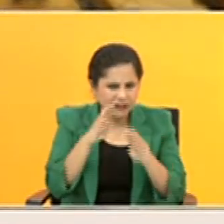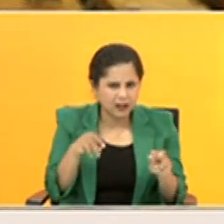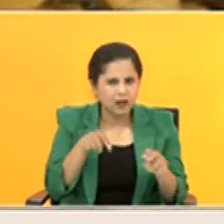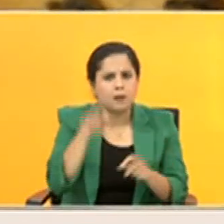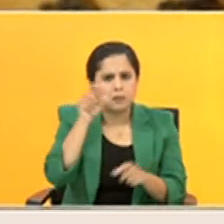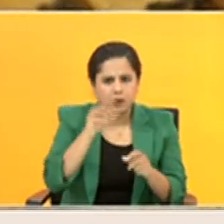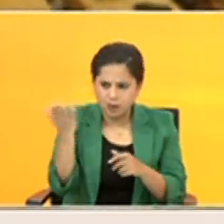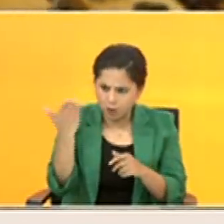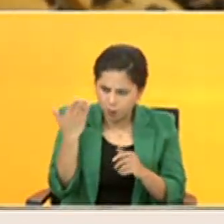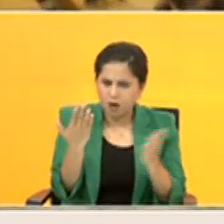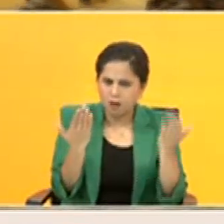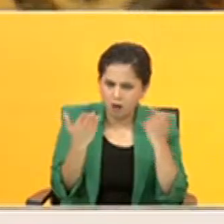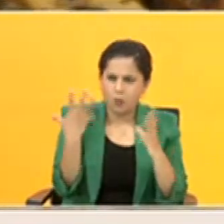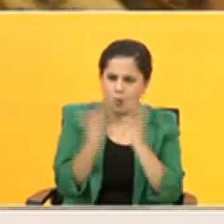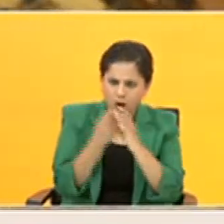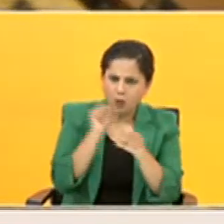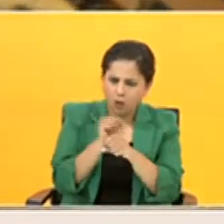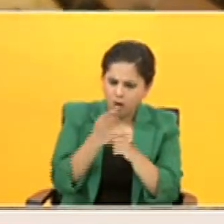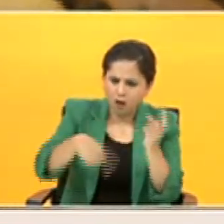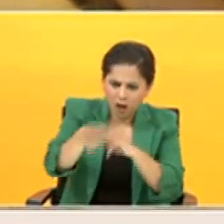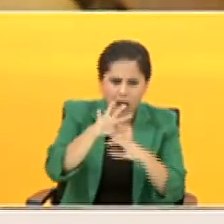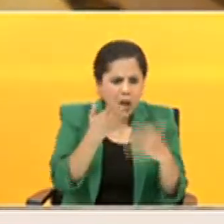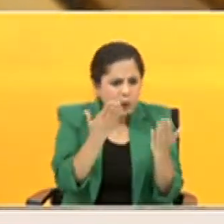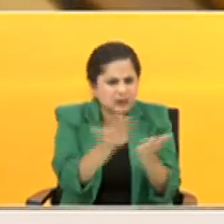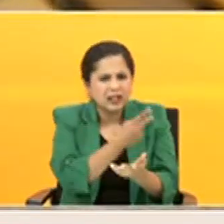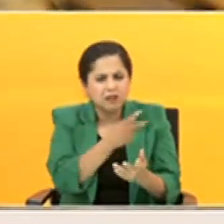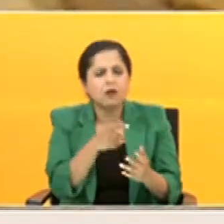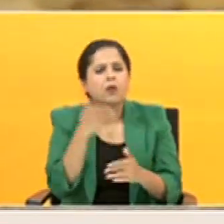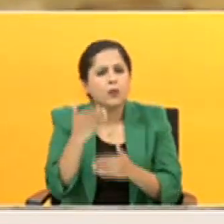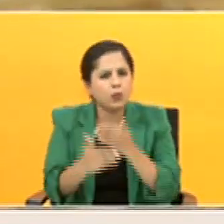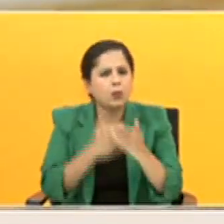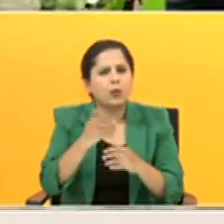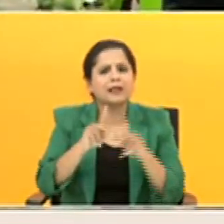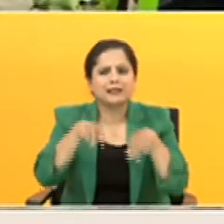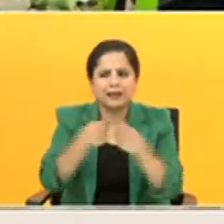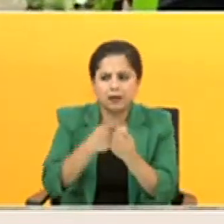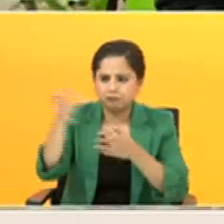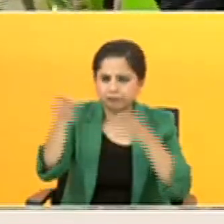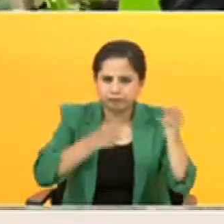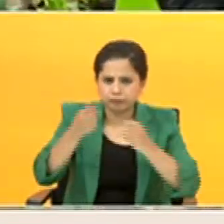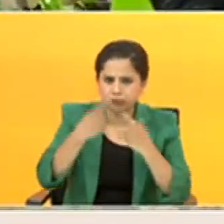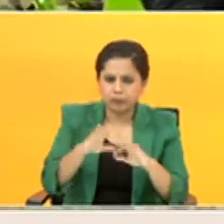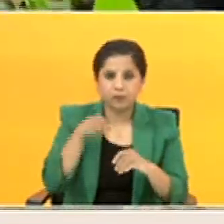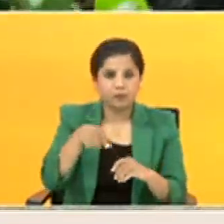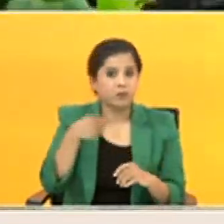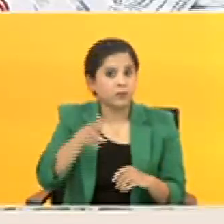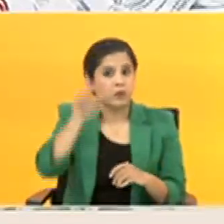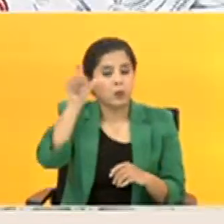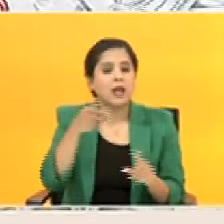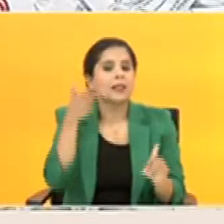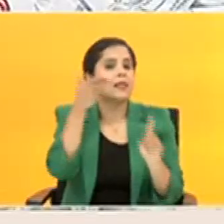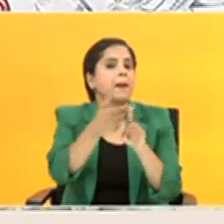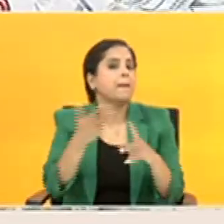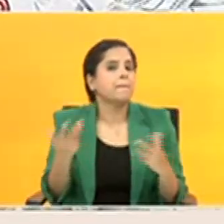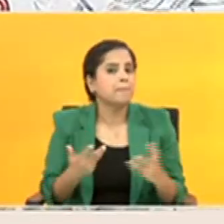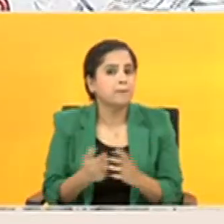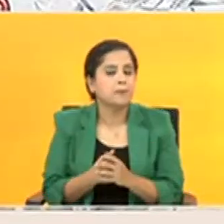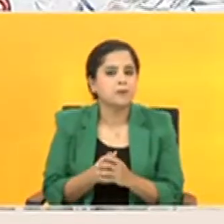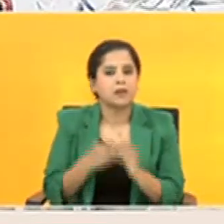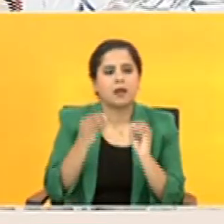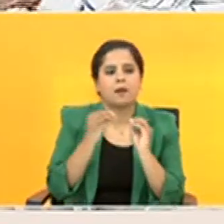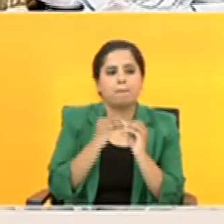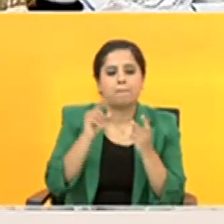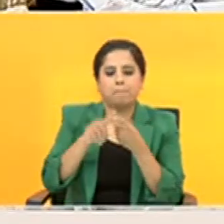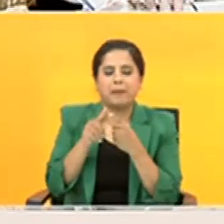भी जोड़ना शुरू किया। धीरे धीरे उन्होंने एक टीम बनाई जिसे उन्होंने नाम दिया बी